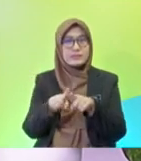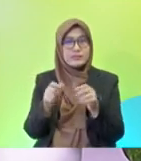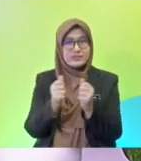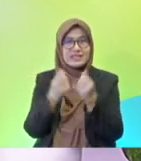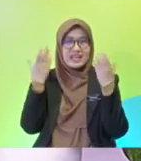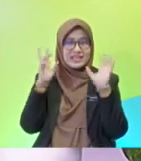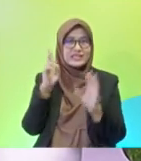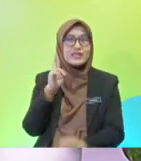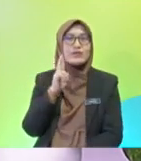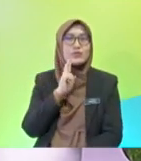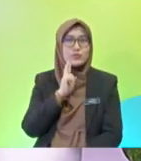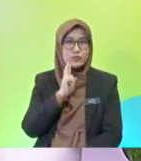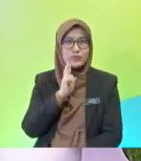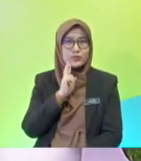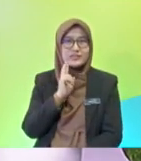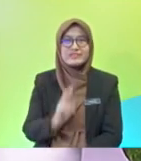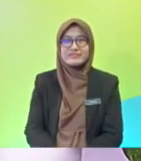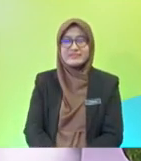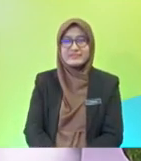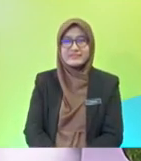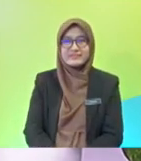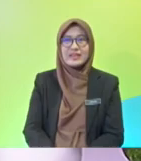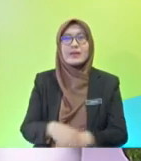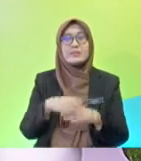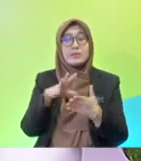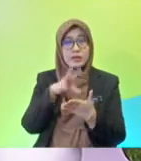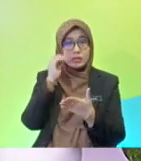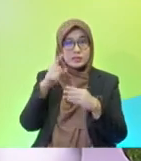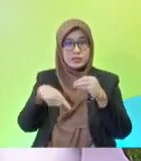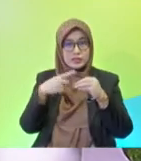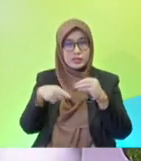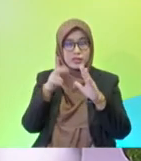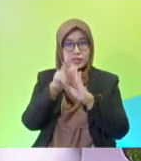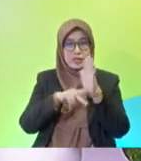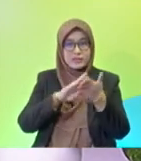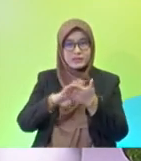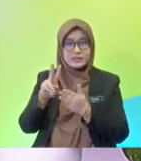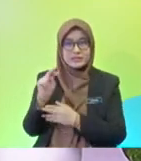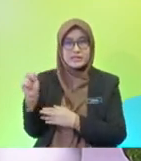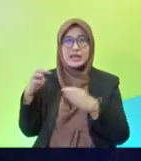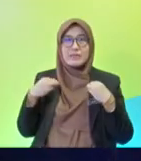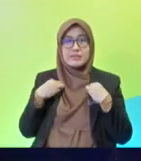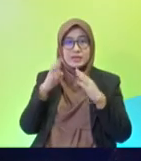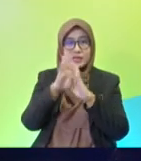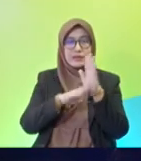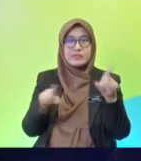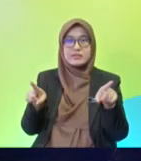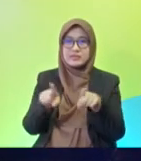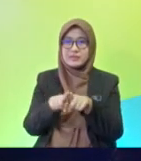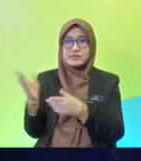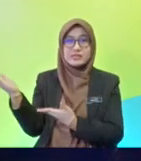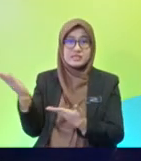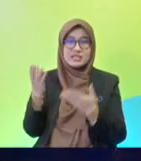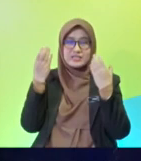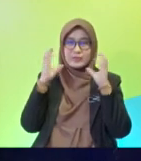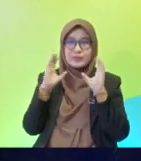Taman Desa Kuala lumpuh hari ini sama-sama kita belajar tentang kebersihan milik bersama baik cek guru silika citrus oke